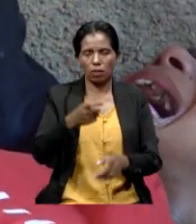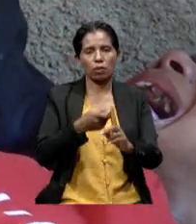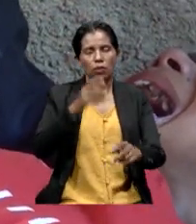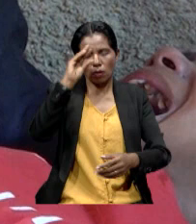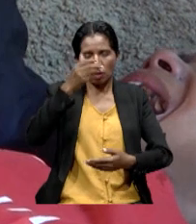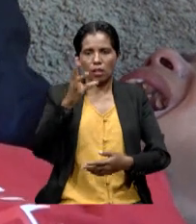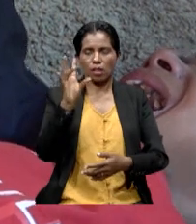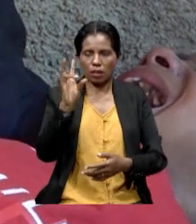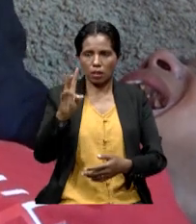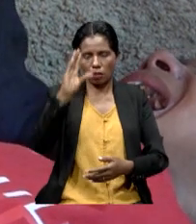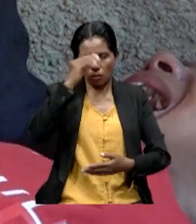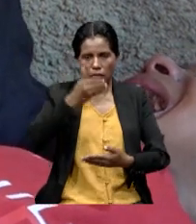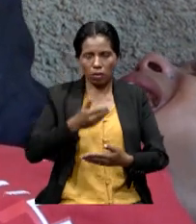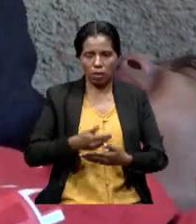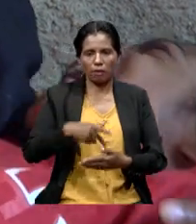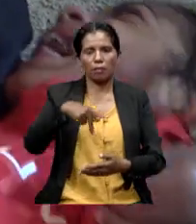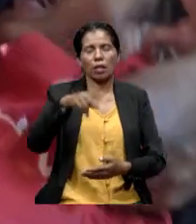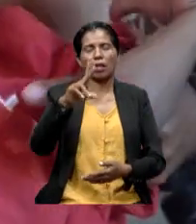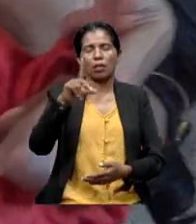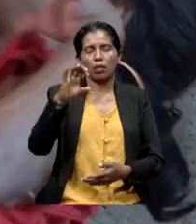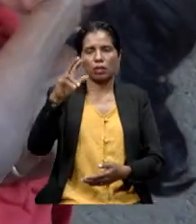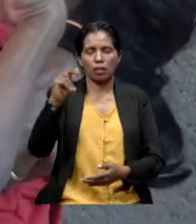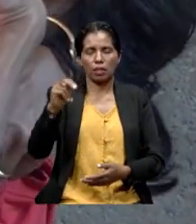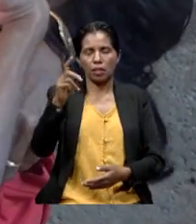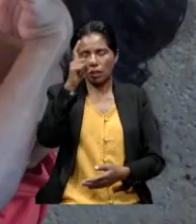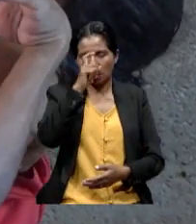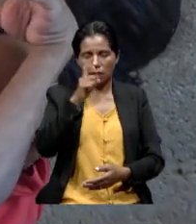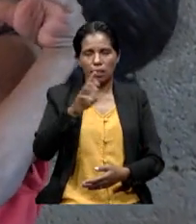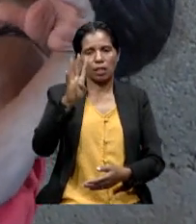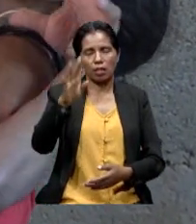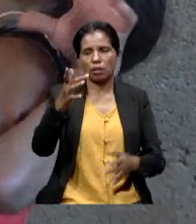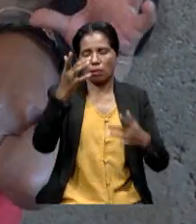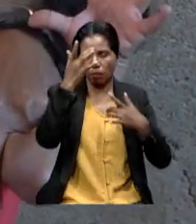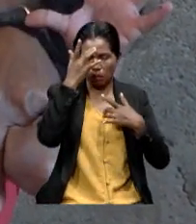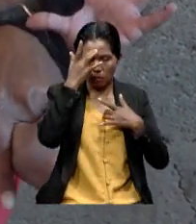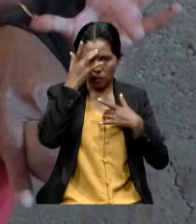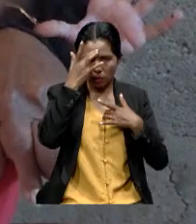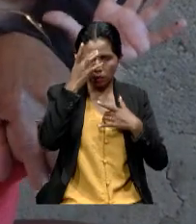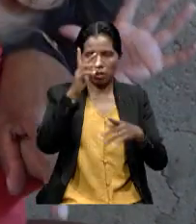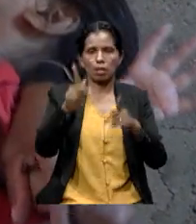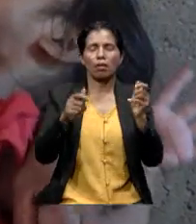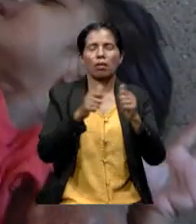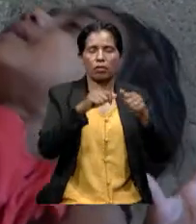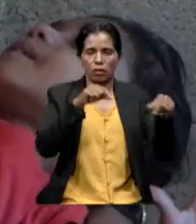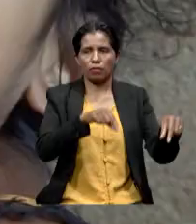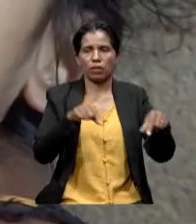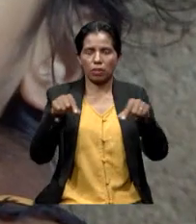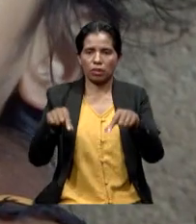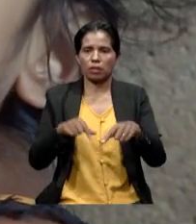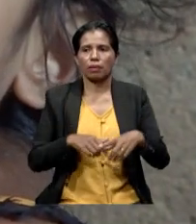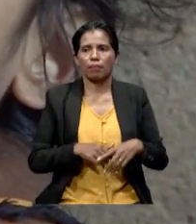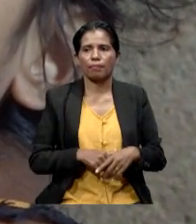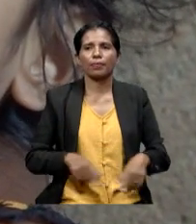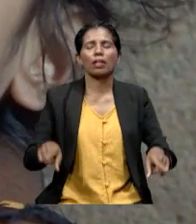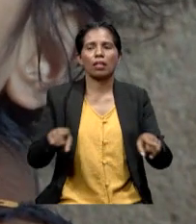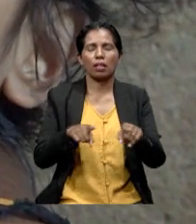ni, oan Paulina lutinang hat hetang moras ho kondisaun difisiensia.